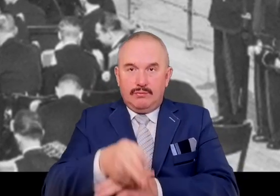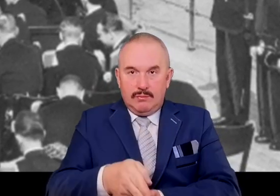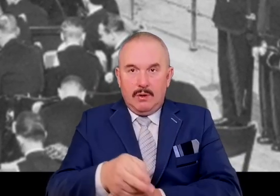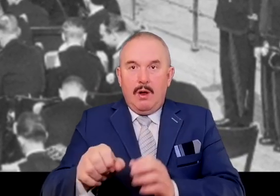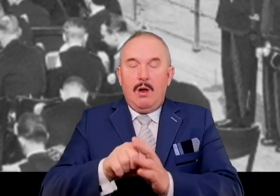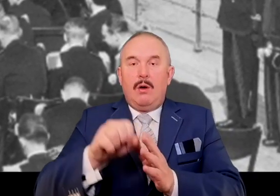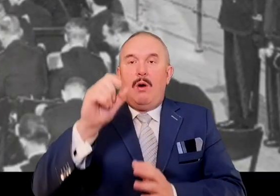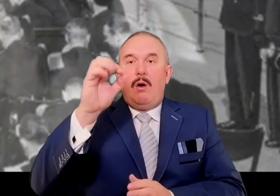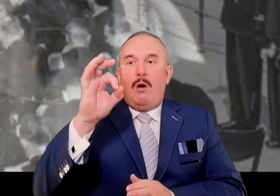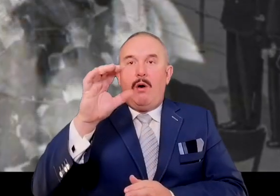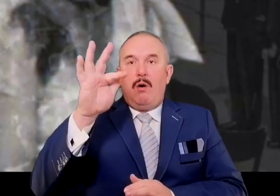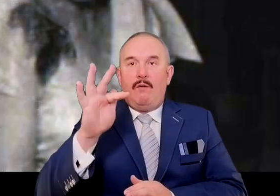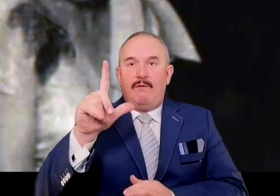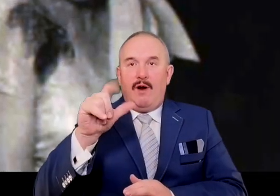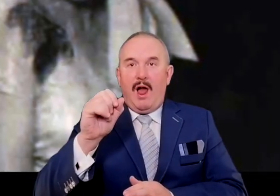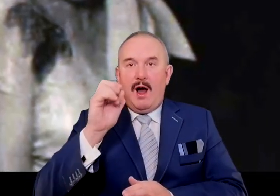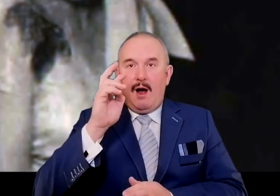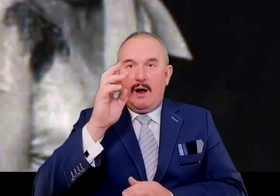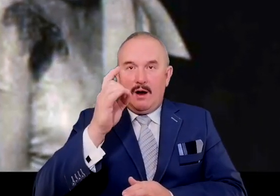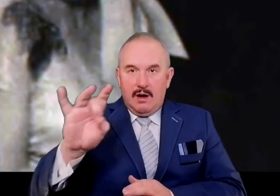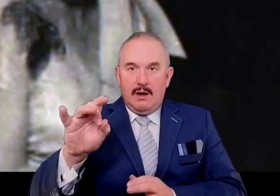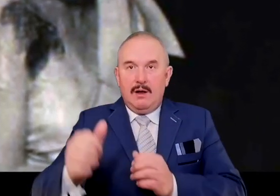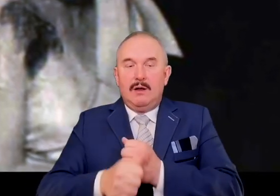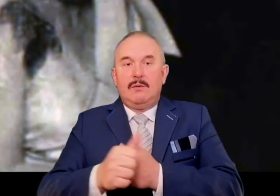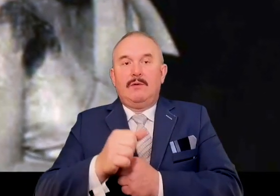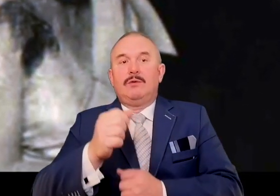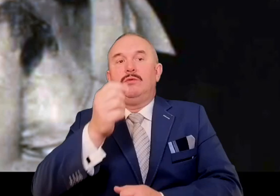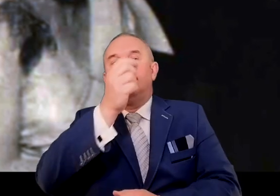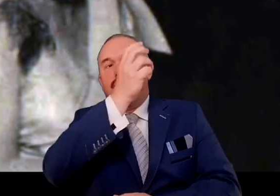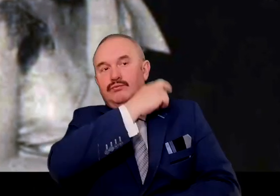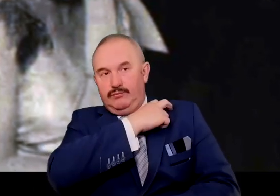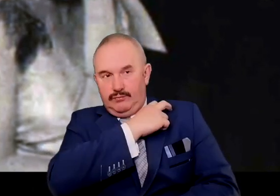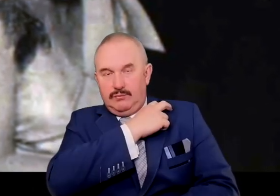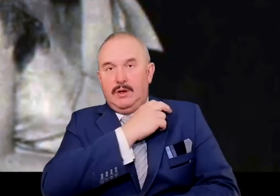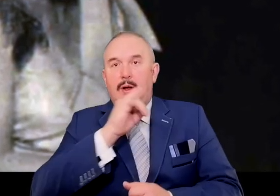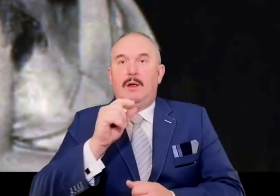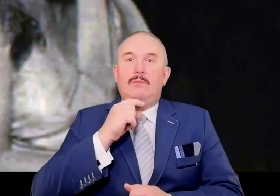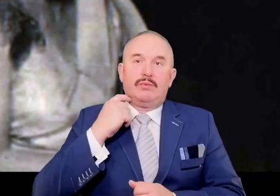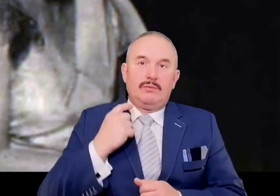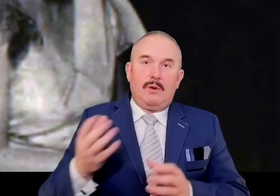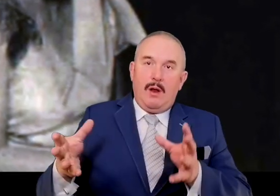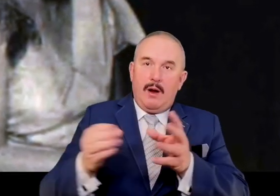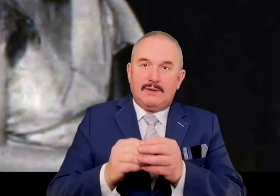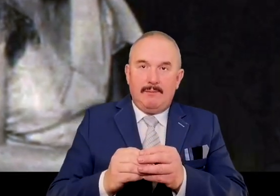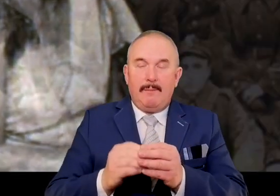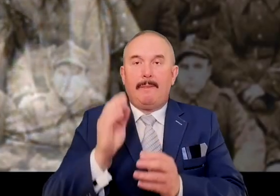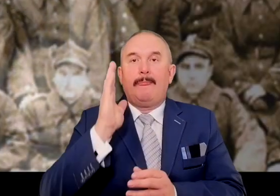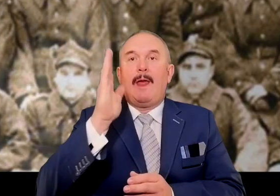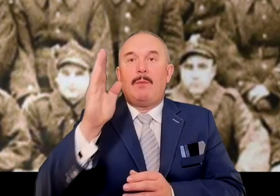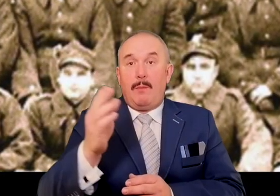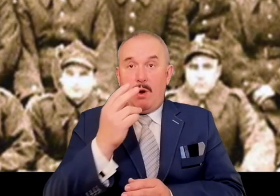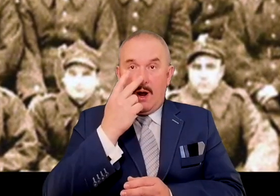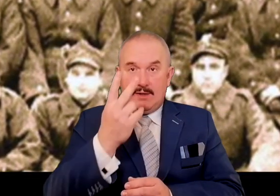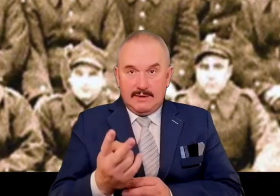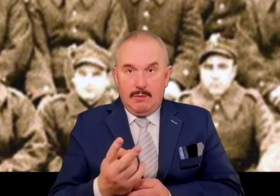do Oflagu jako komandor, osoba duchowna posiadająca stopień oficerski. Jednak ze